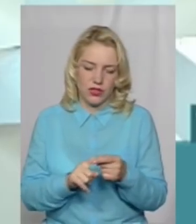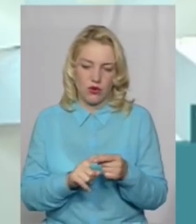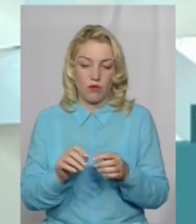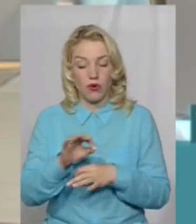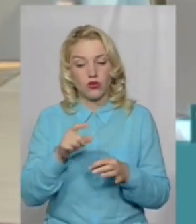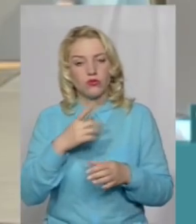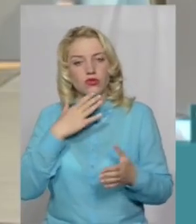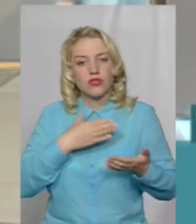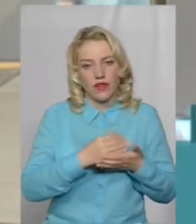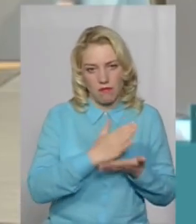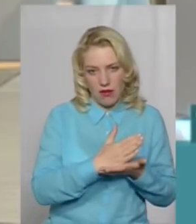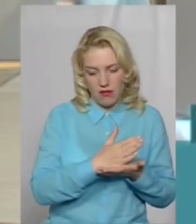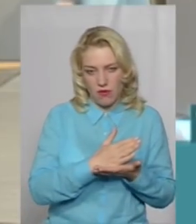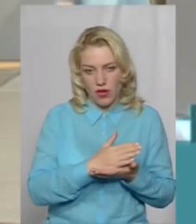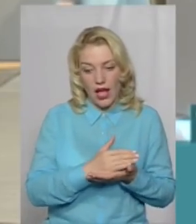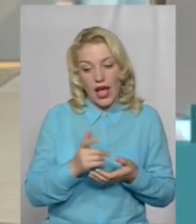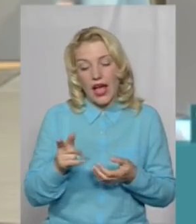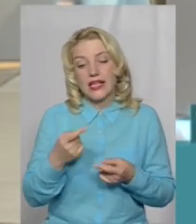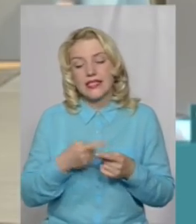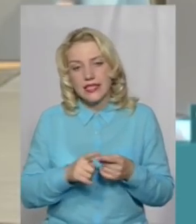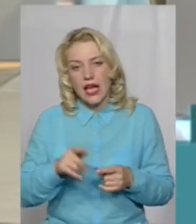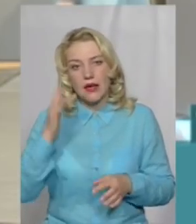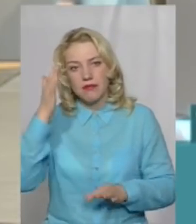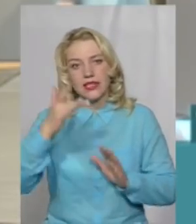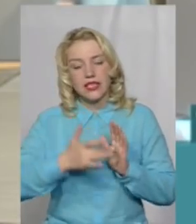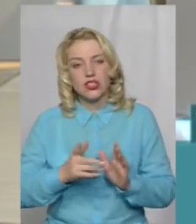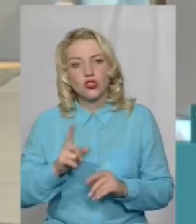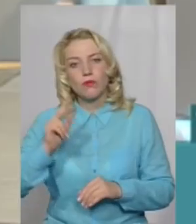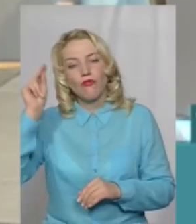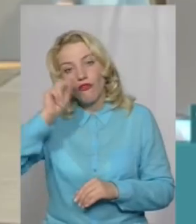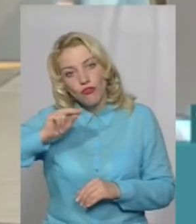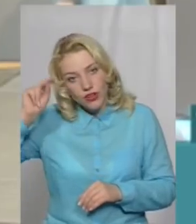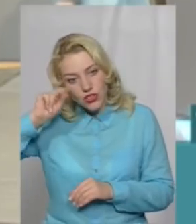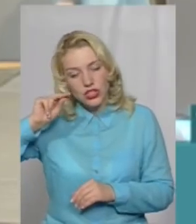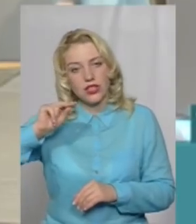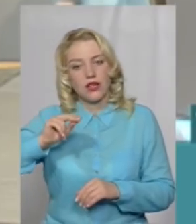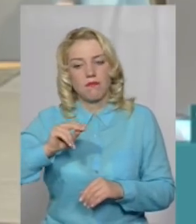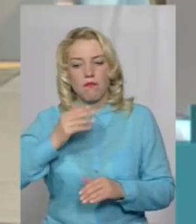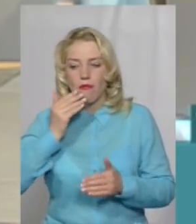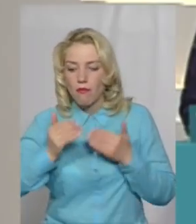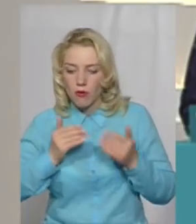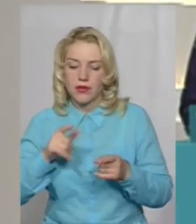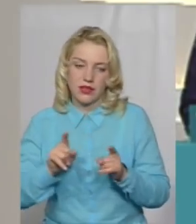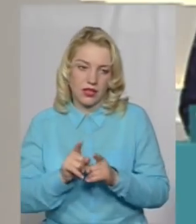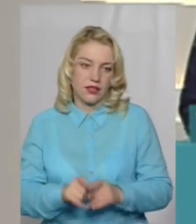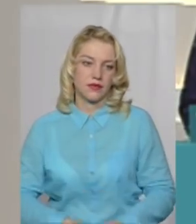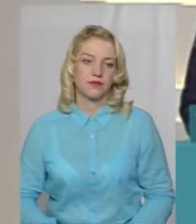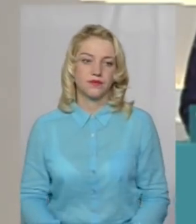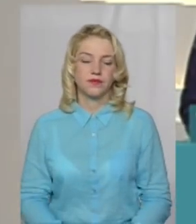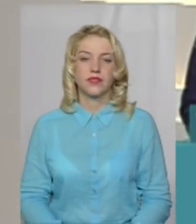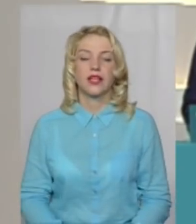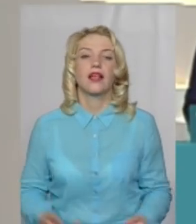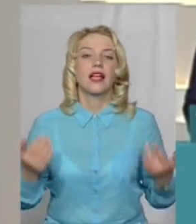так? А сусідні лісгоспи сьогодні, тобто це з метою, що вивчення, як кажуть, попиту от таким чином.